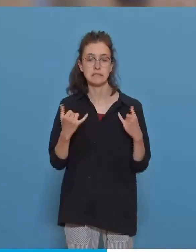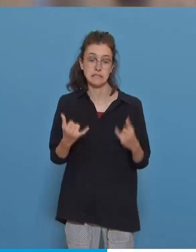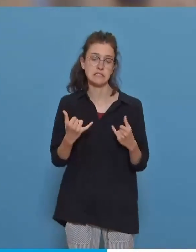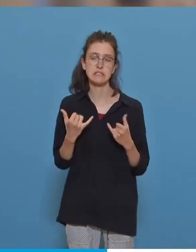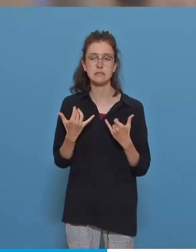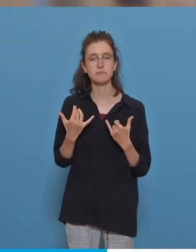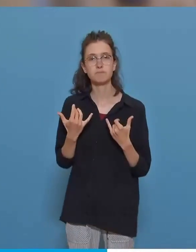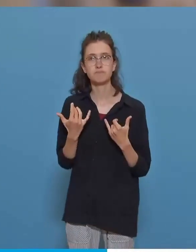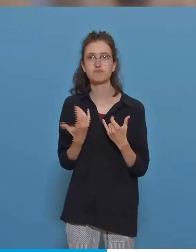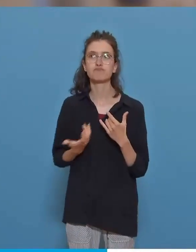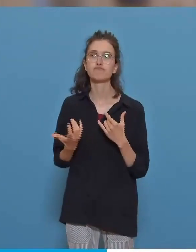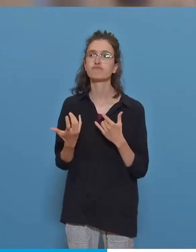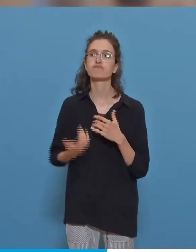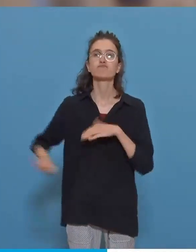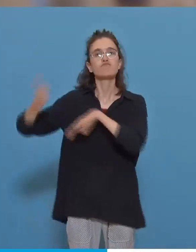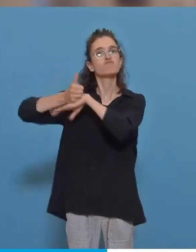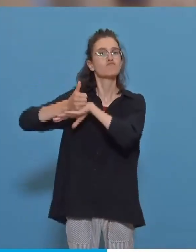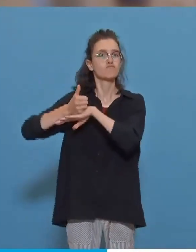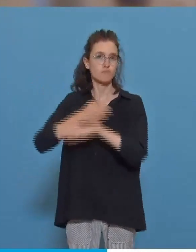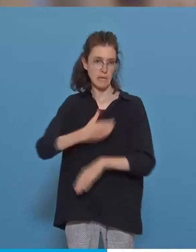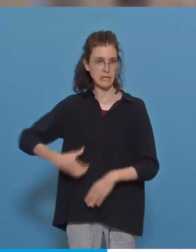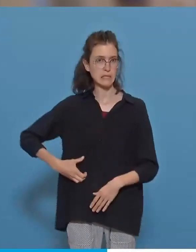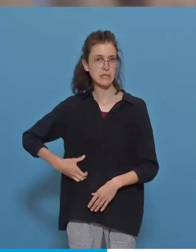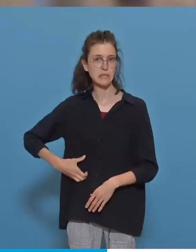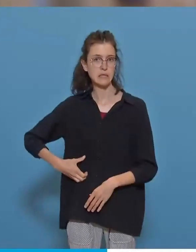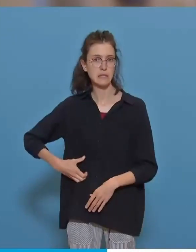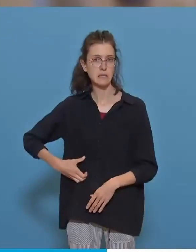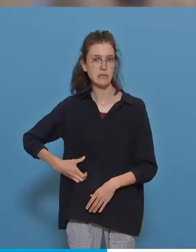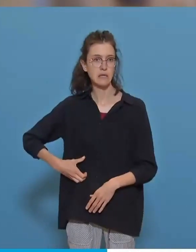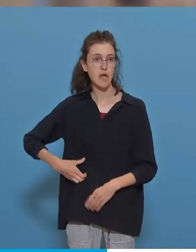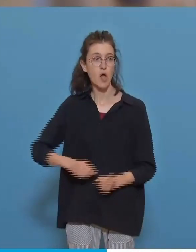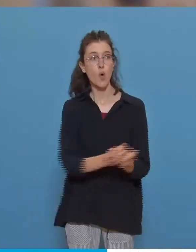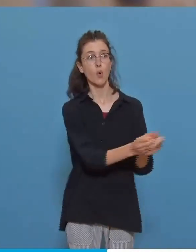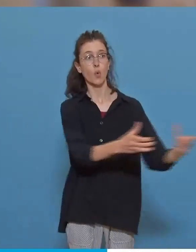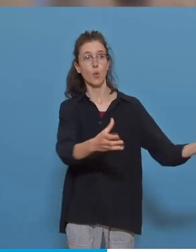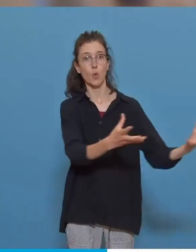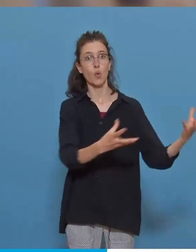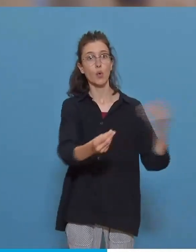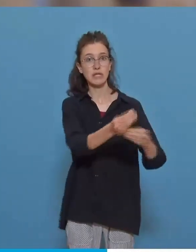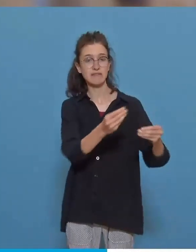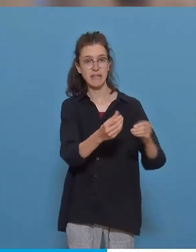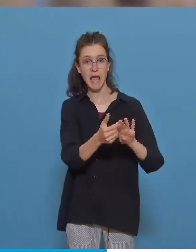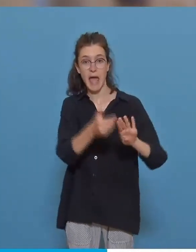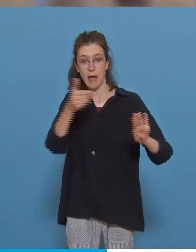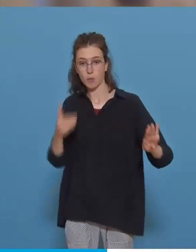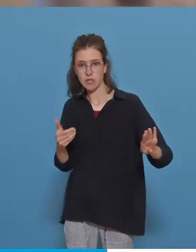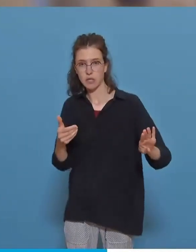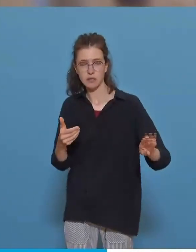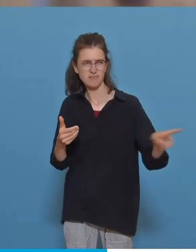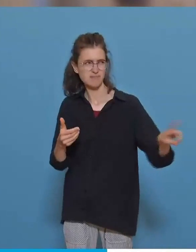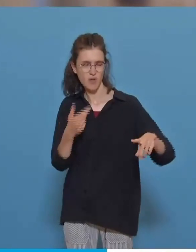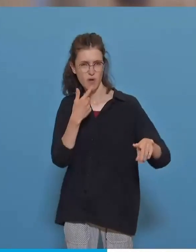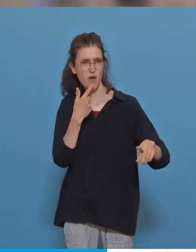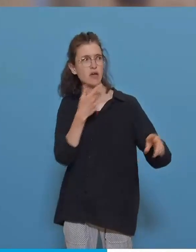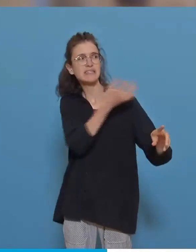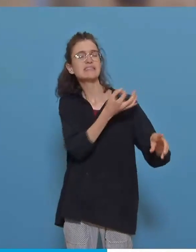à côté de la collectivité. Nous l'aimerions aux côtés de la collectivité, plus qu'à côté. Et vous avez d'ailleurs assuré, il